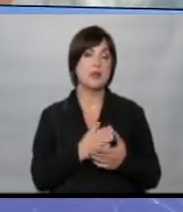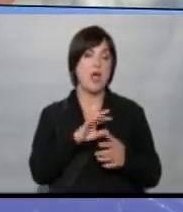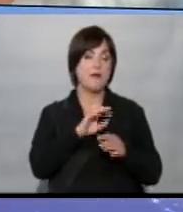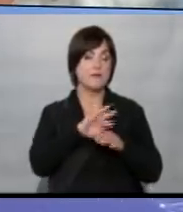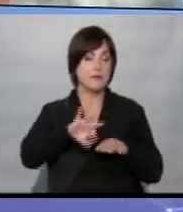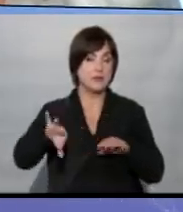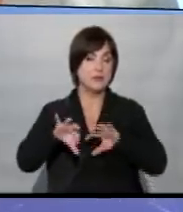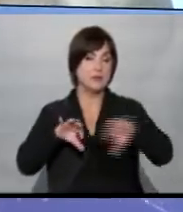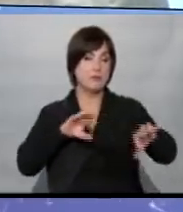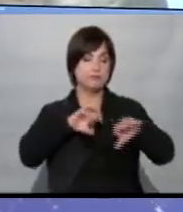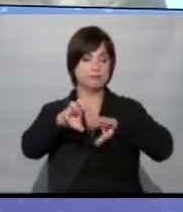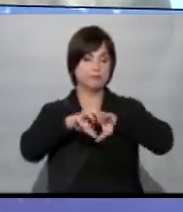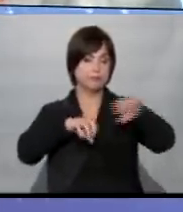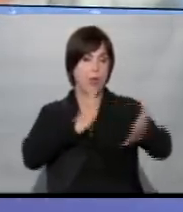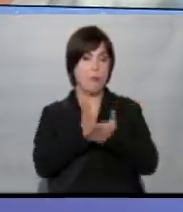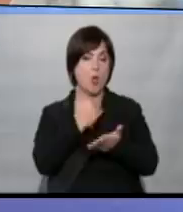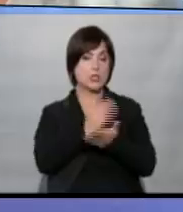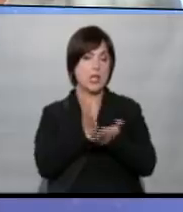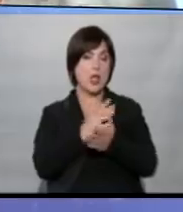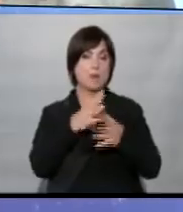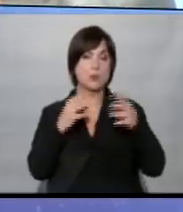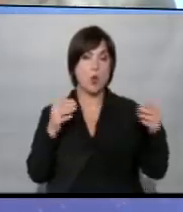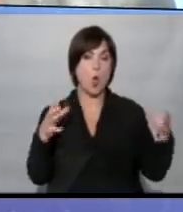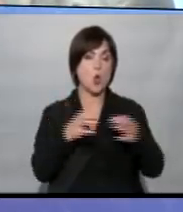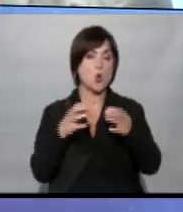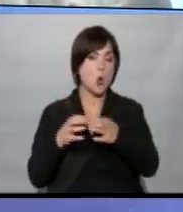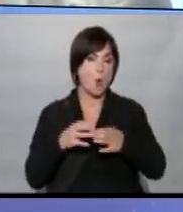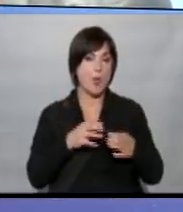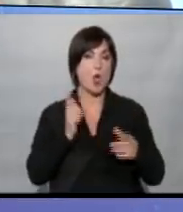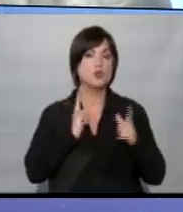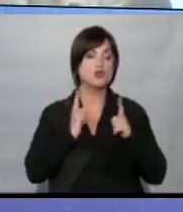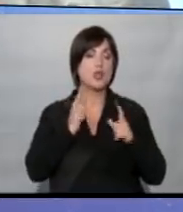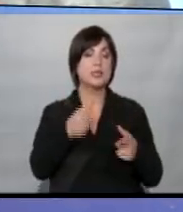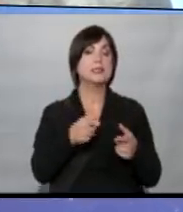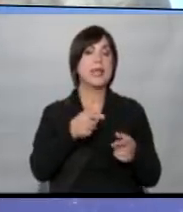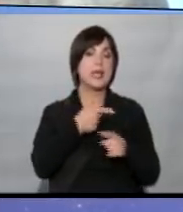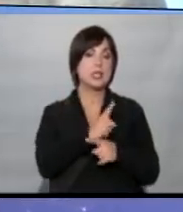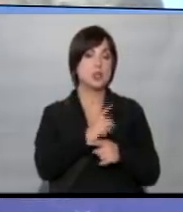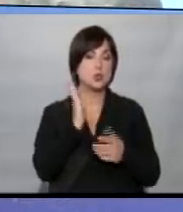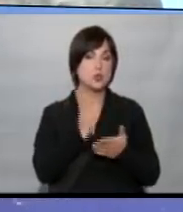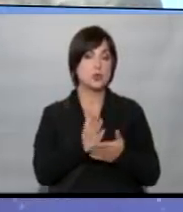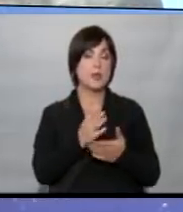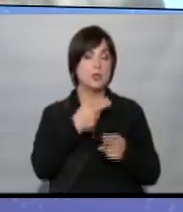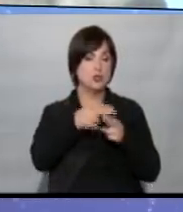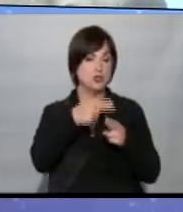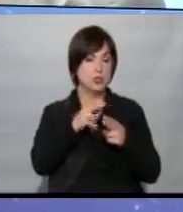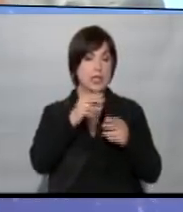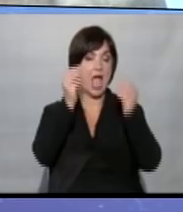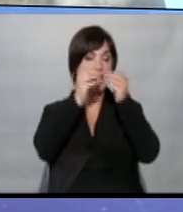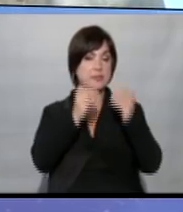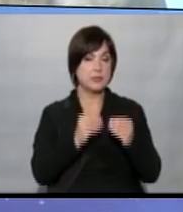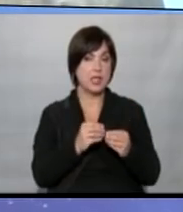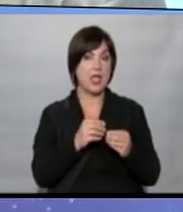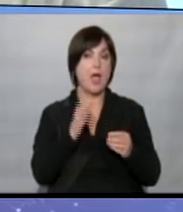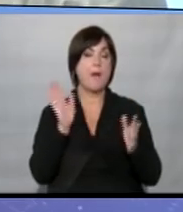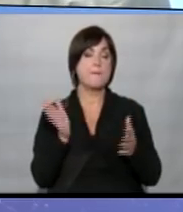фракционирани на многу групи. Очекувани се резултатите и затоа велам, дури да беше прочистен списокот, ќе се